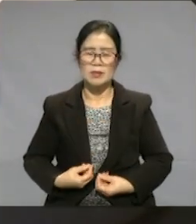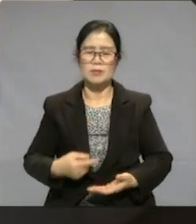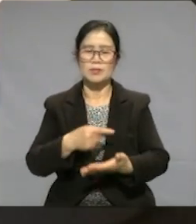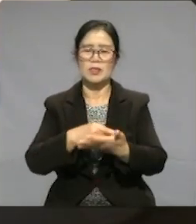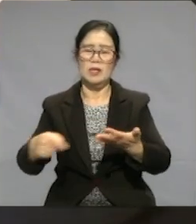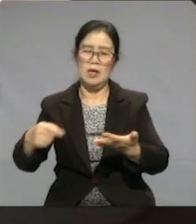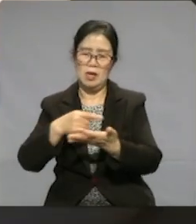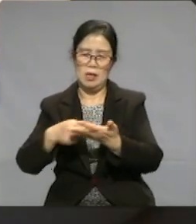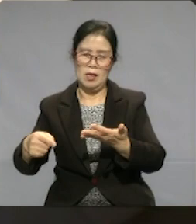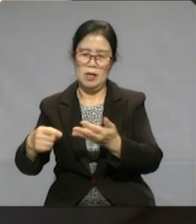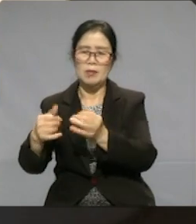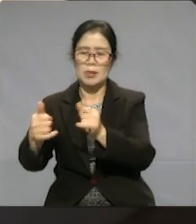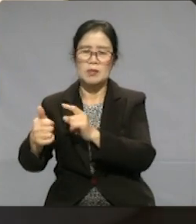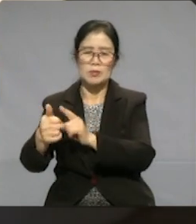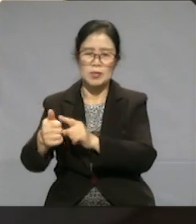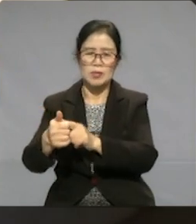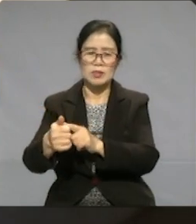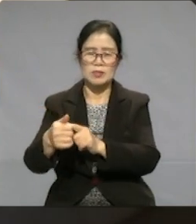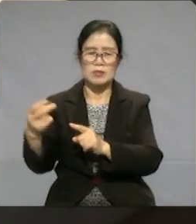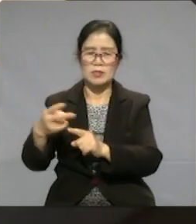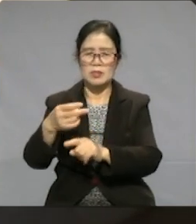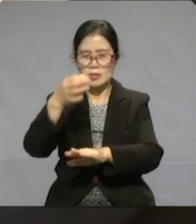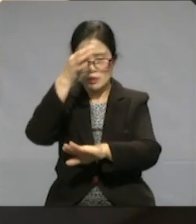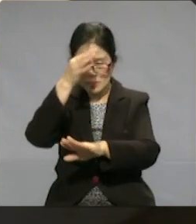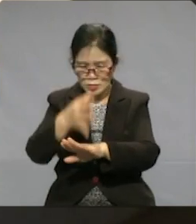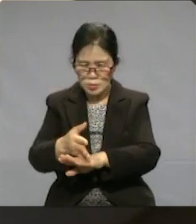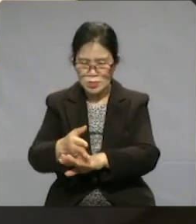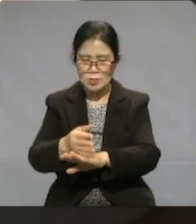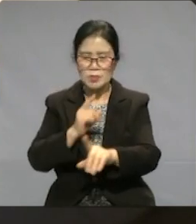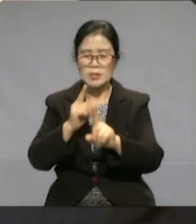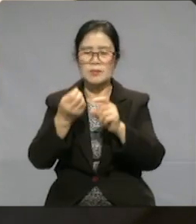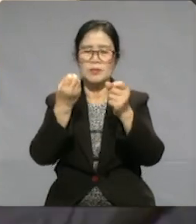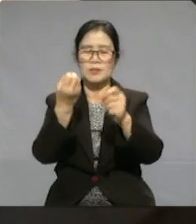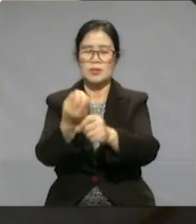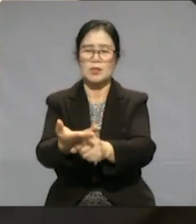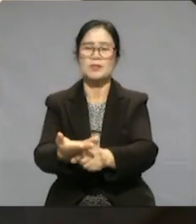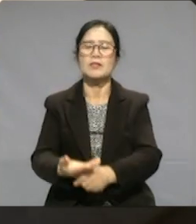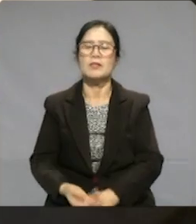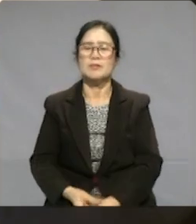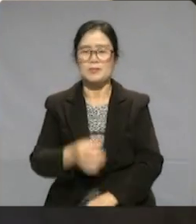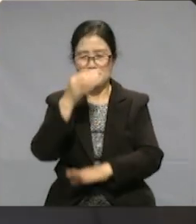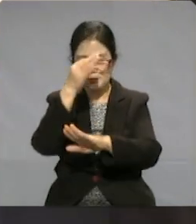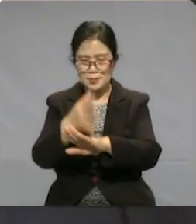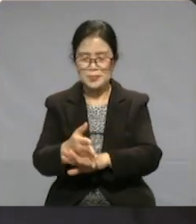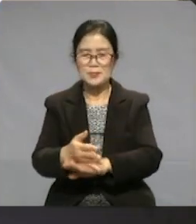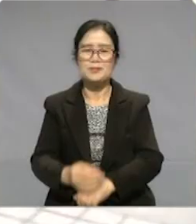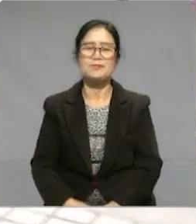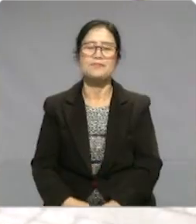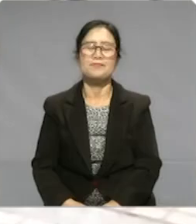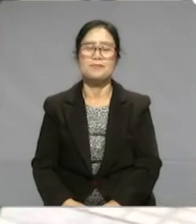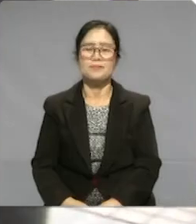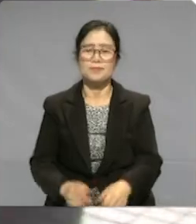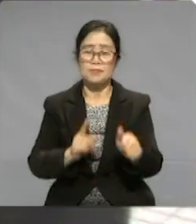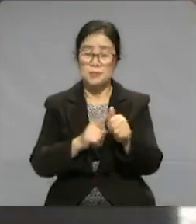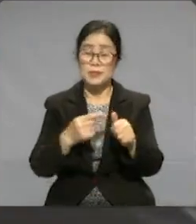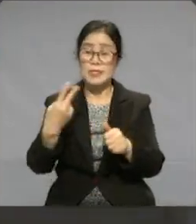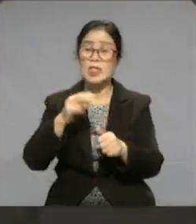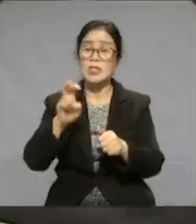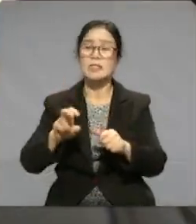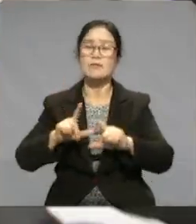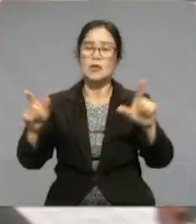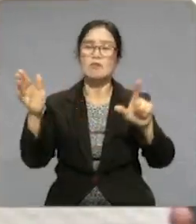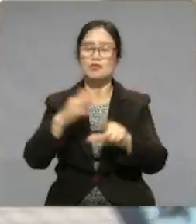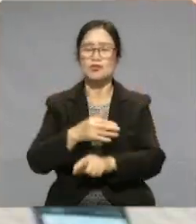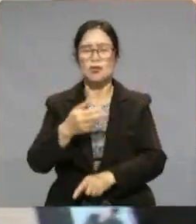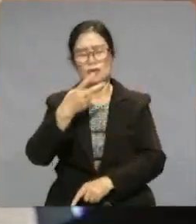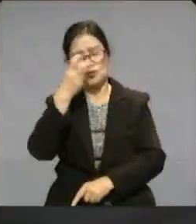보신 분들께 다시 한번 진심으로 죄송하다는 말씀 전합니다. 죄송합니다. 유 씨는 2020년부터